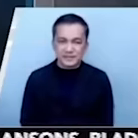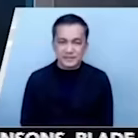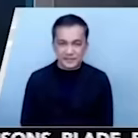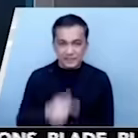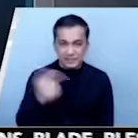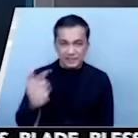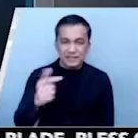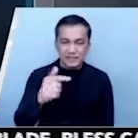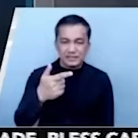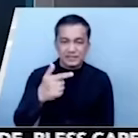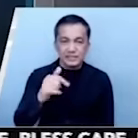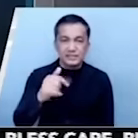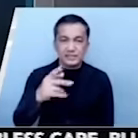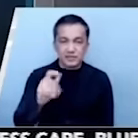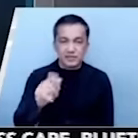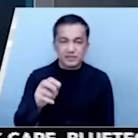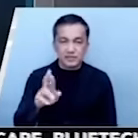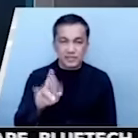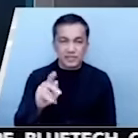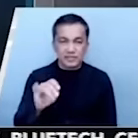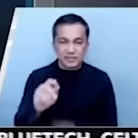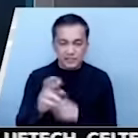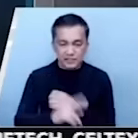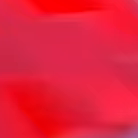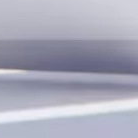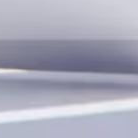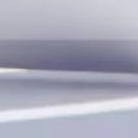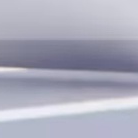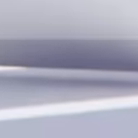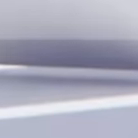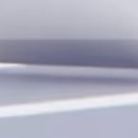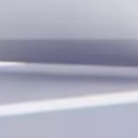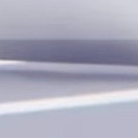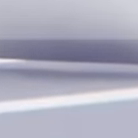GMA Regional TV, One North Central Luzon.